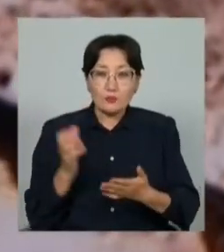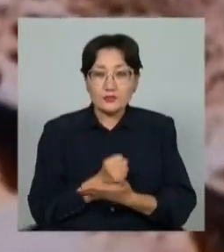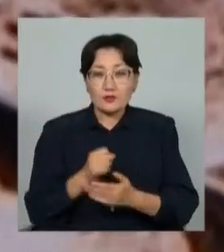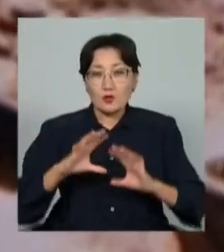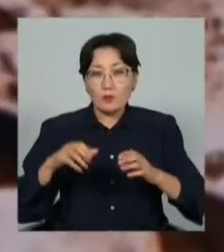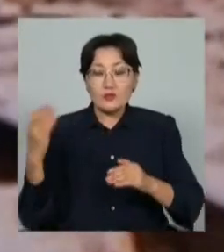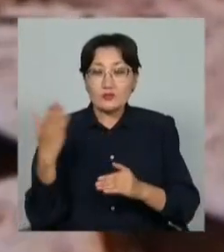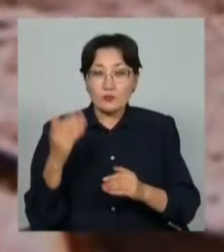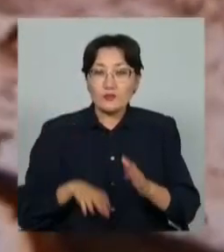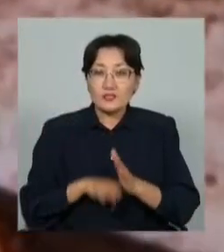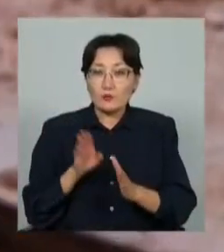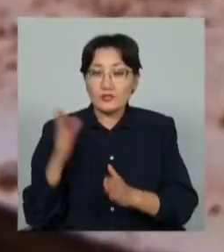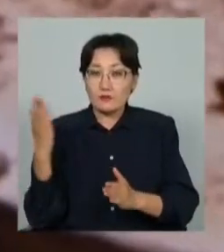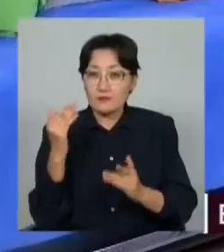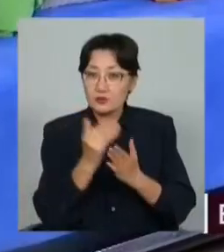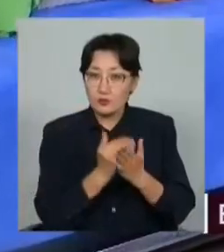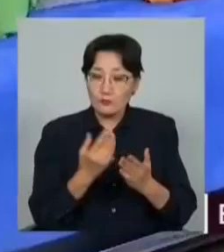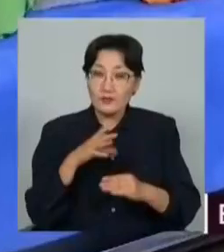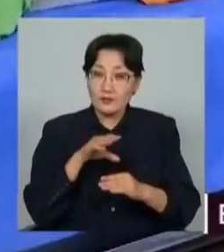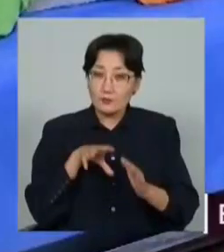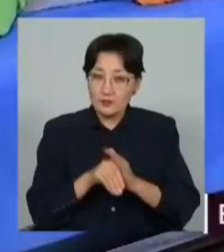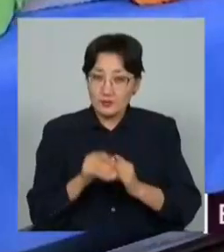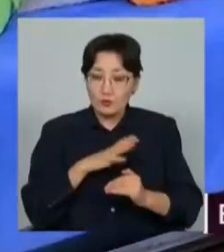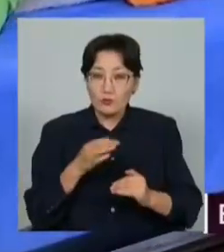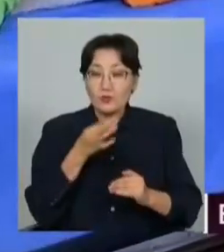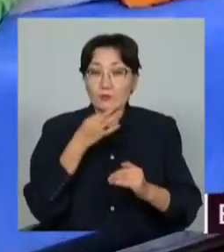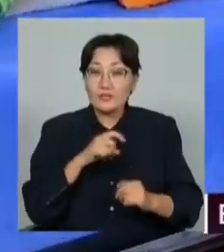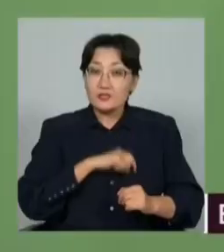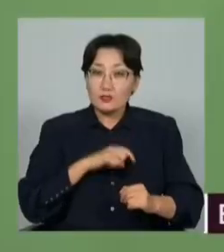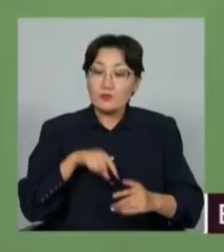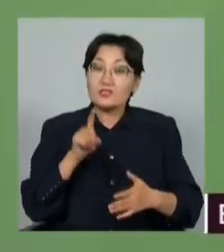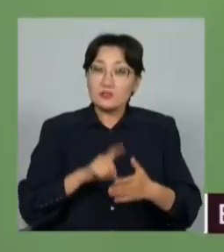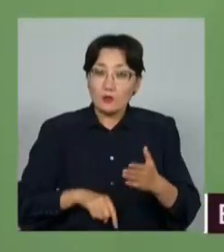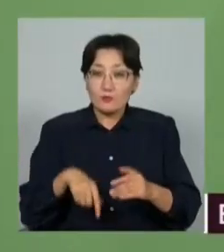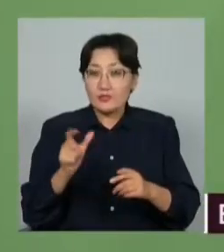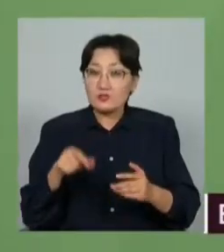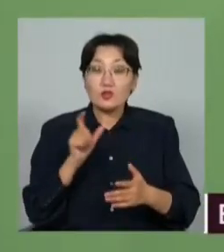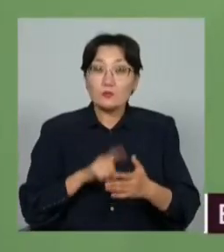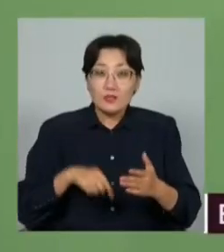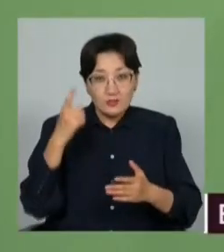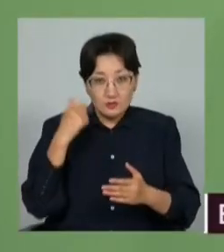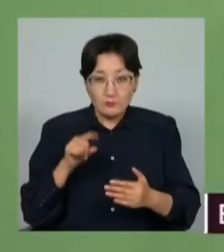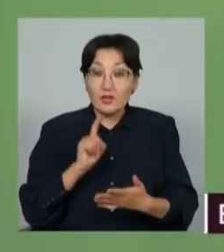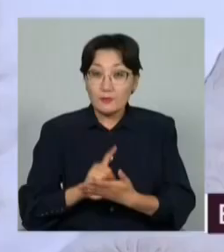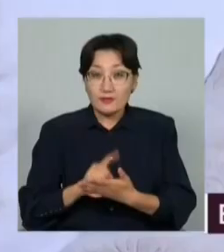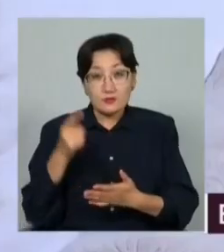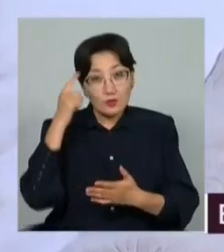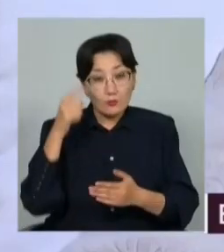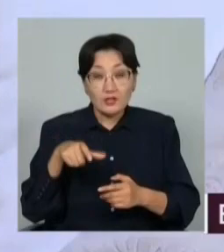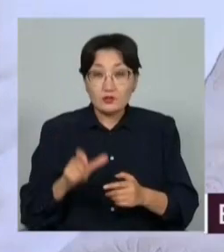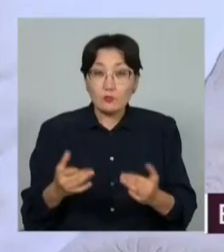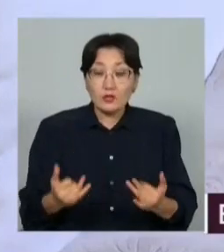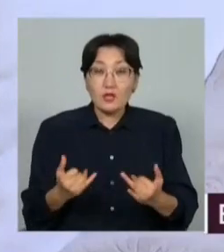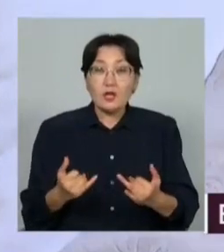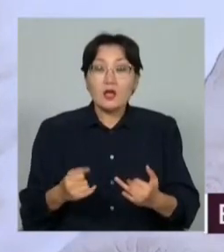әлем киносындағы үздік фильмдер тізіміне енген еді. Өзіме ұнамды қасиетім сенгіштігім, адамға сене білуді парыз санаймын деген азаматты